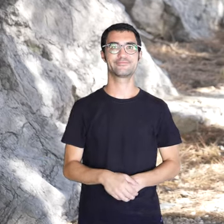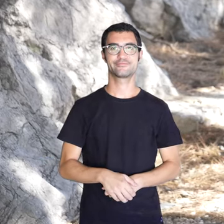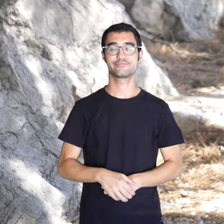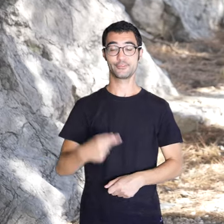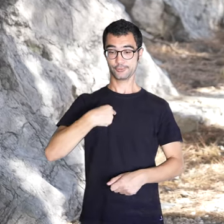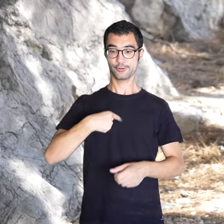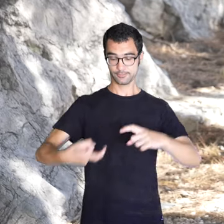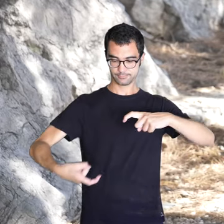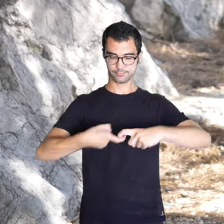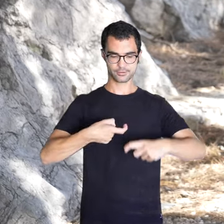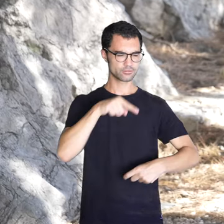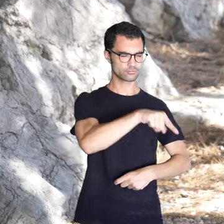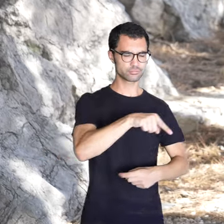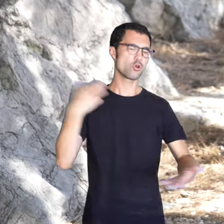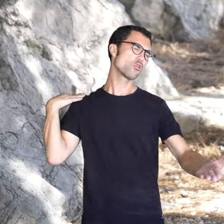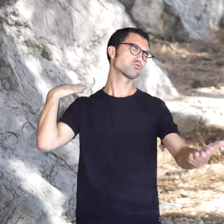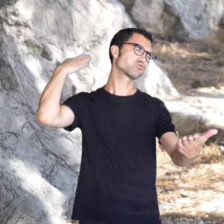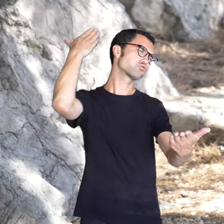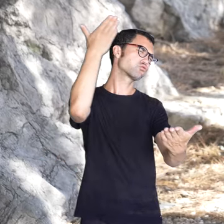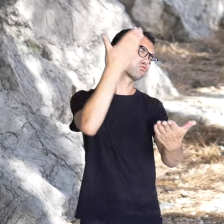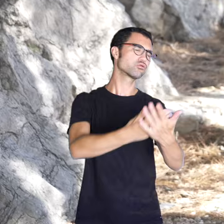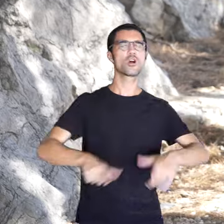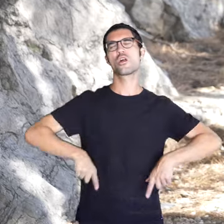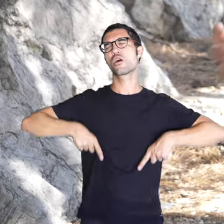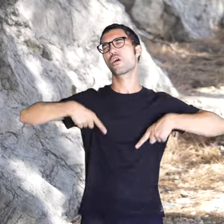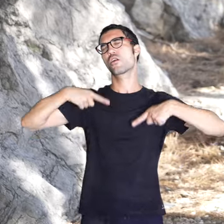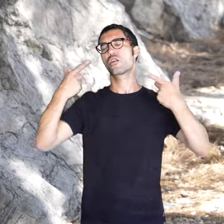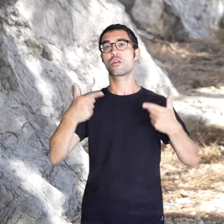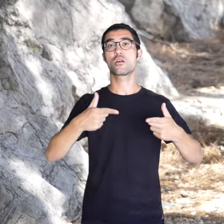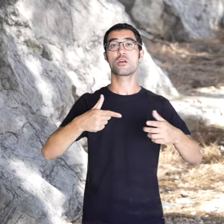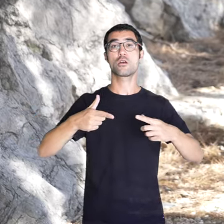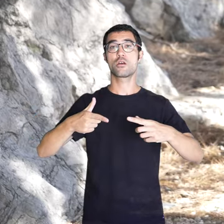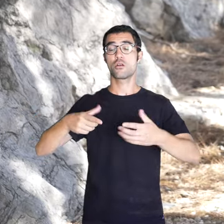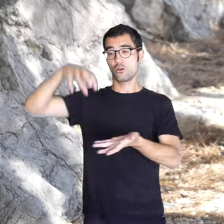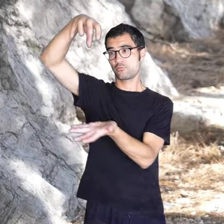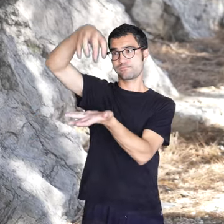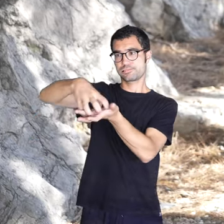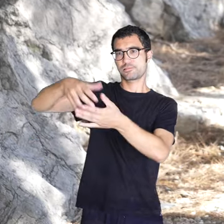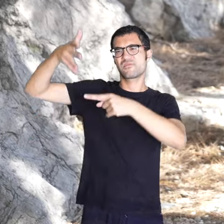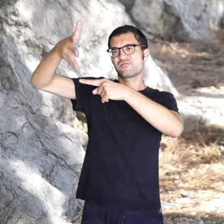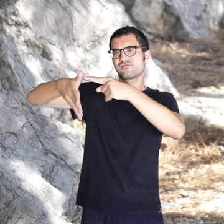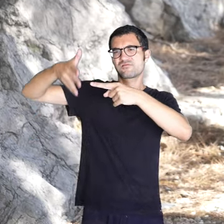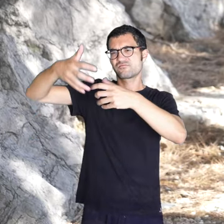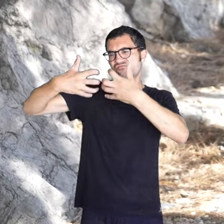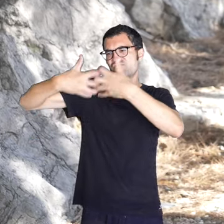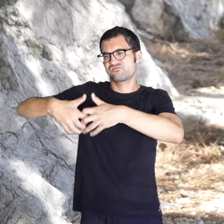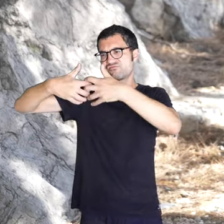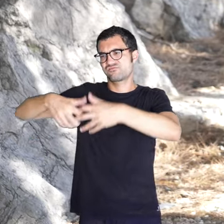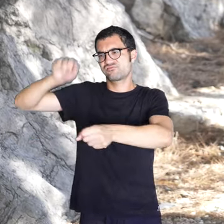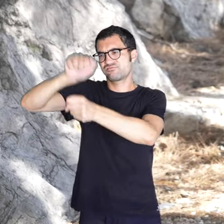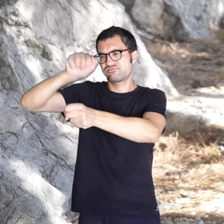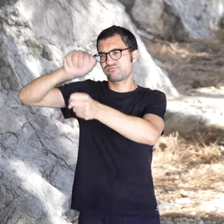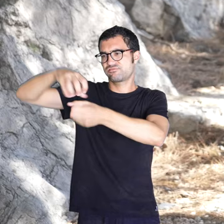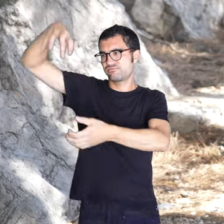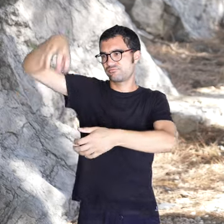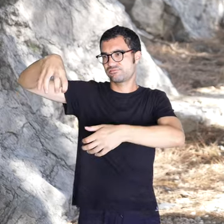era allò de tota la vida, que abans hi havia una estructura que era una fàbrica. No sé si era fàbrica o